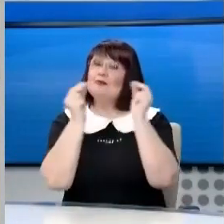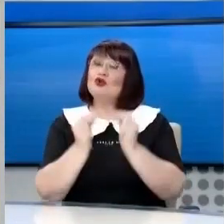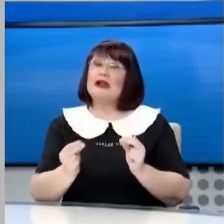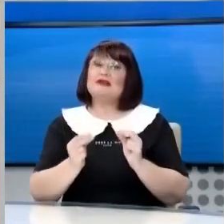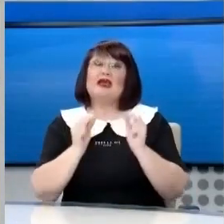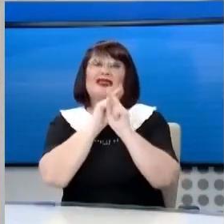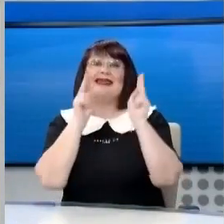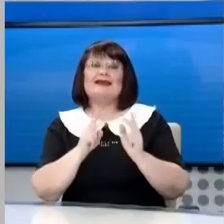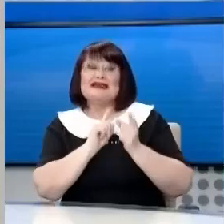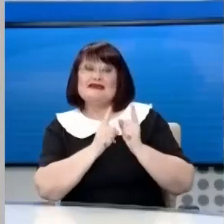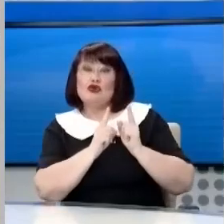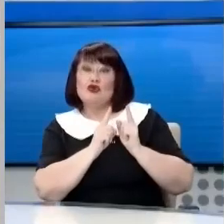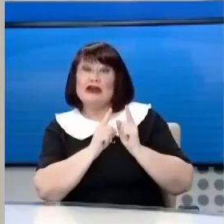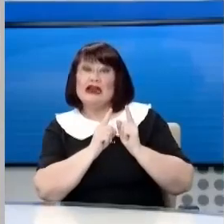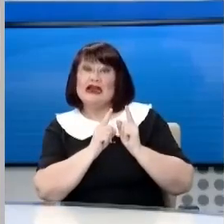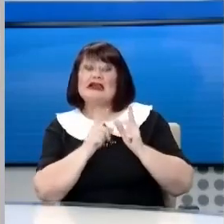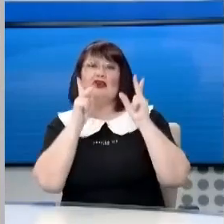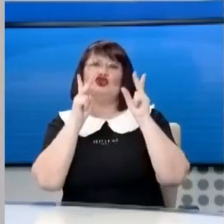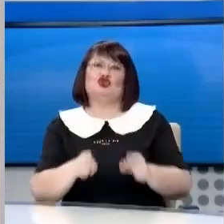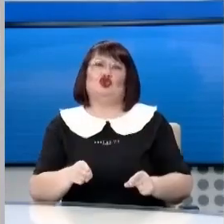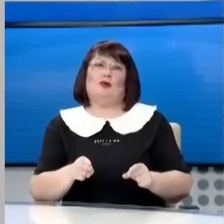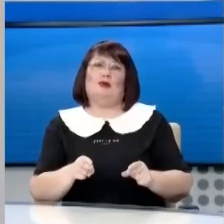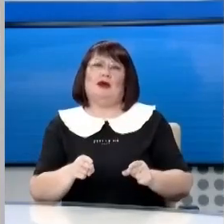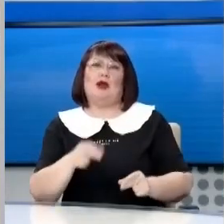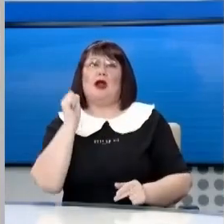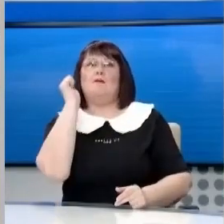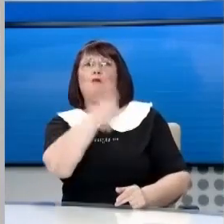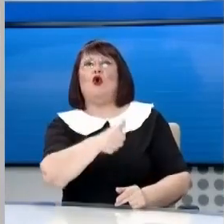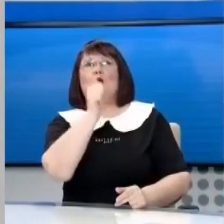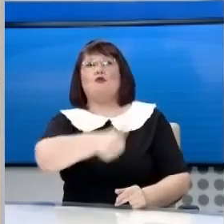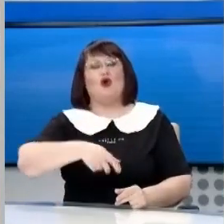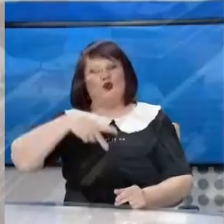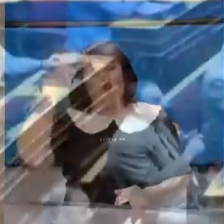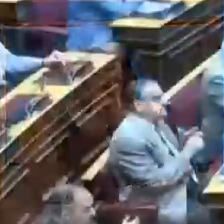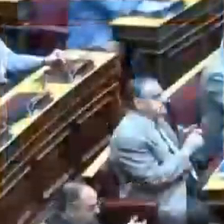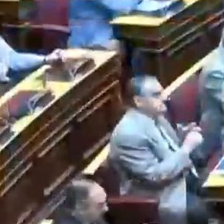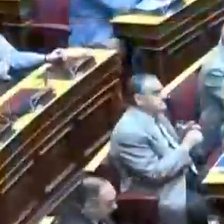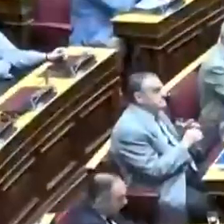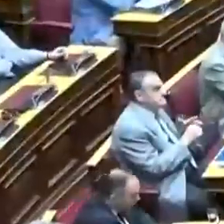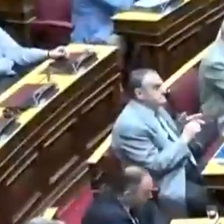διεθνείς συμφωνίες. Πάψτε να λογαριάζετε χωρίς τον ξενοδόχο.